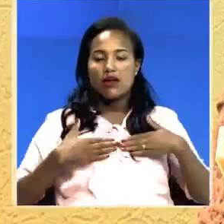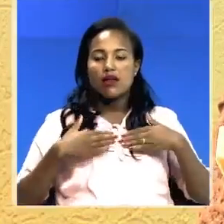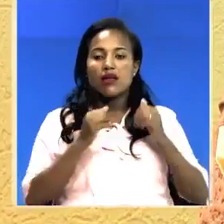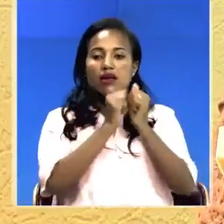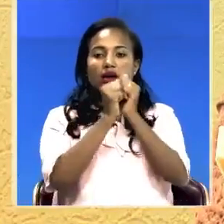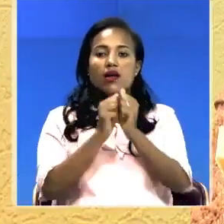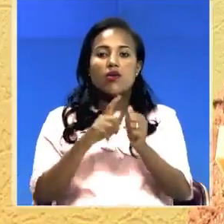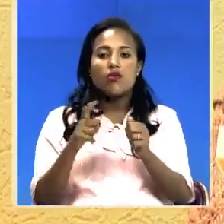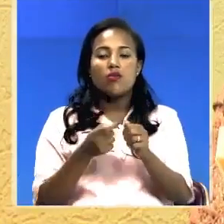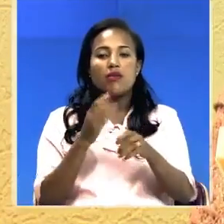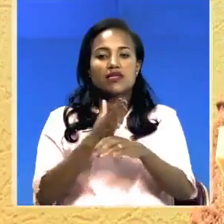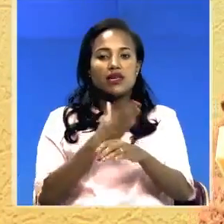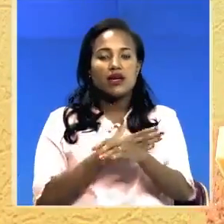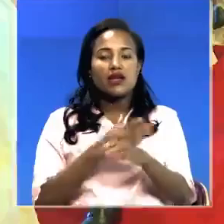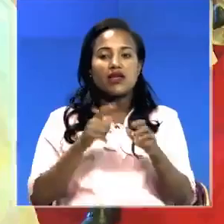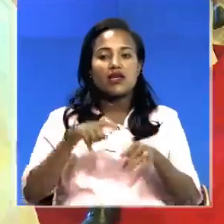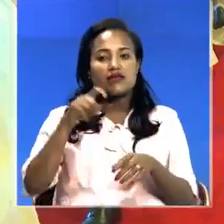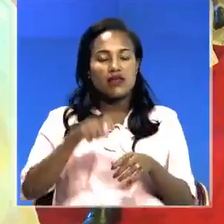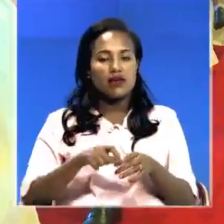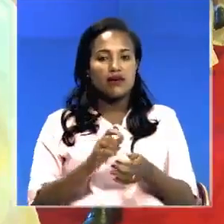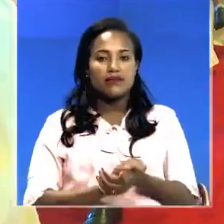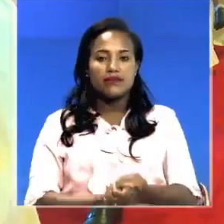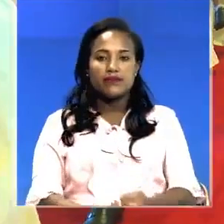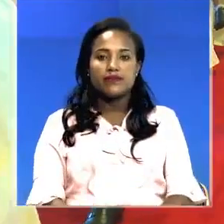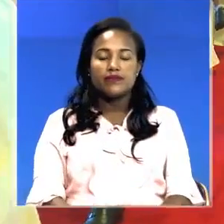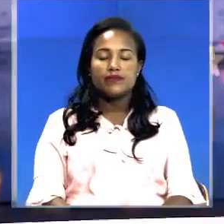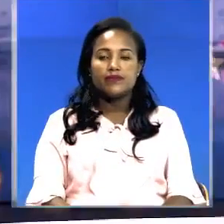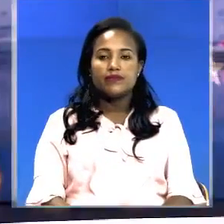ማረም ያስፈልጋል።